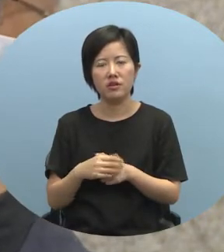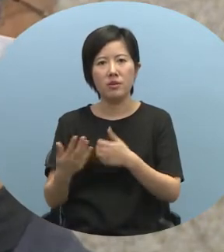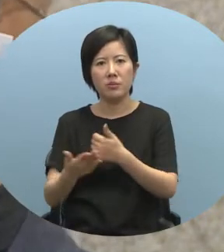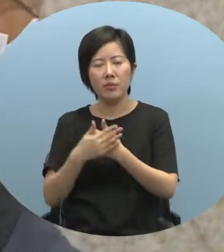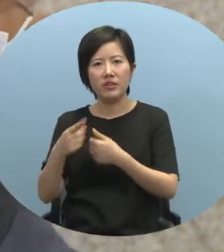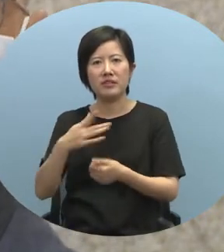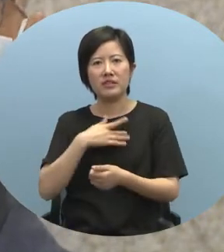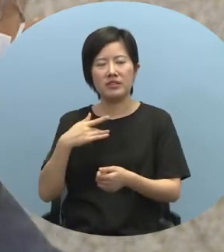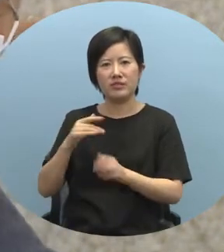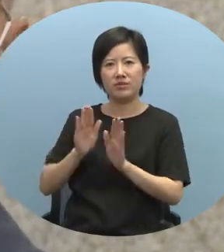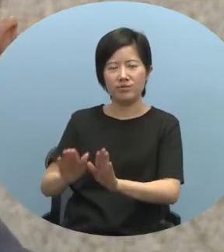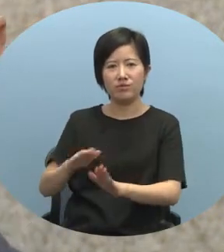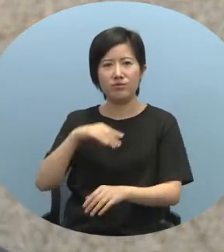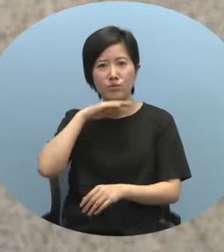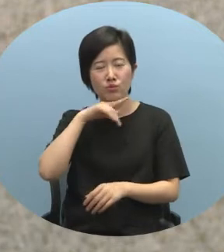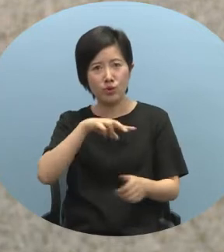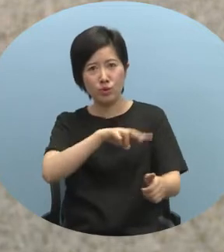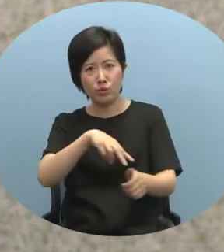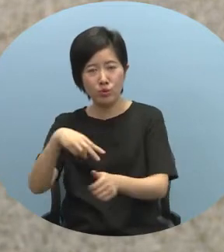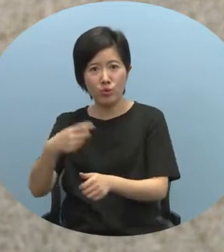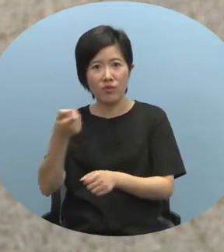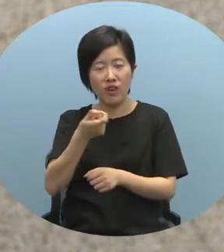疫嘅。如果能夠早啲揾到依啲嘅